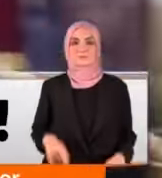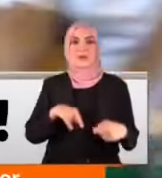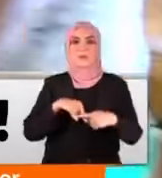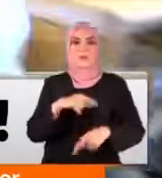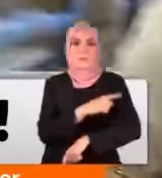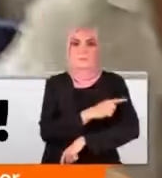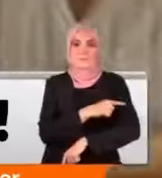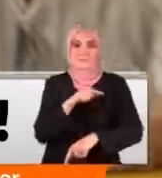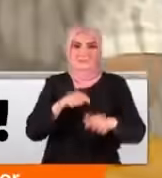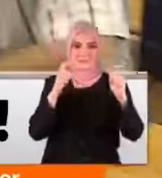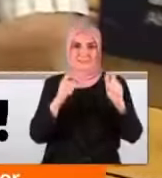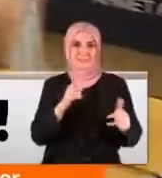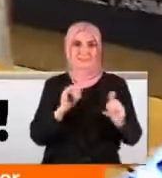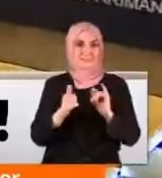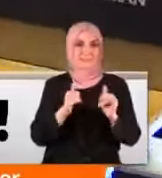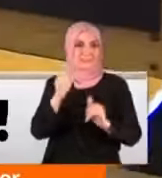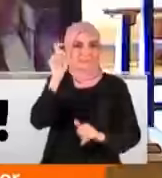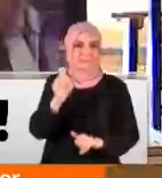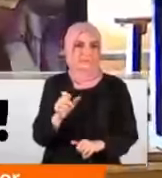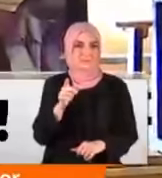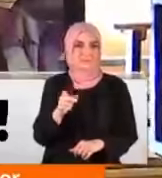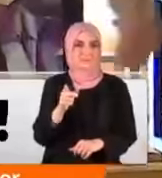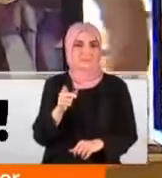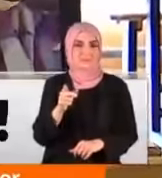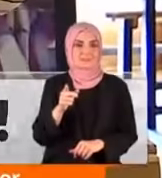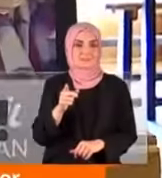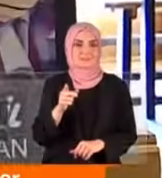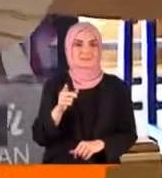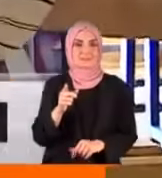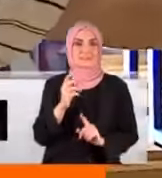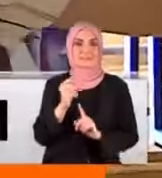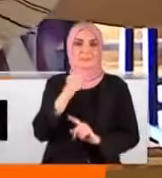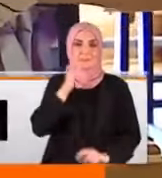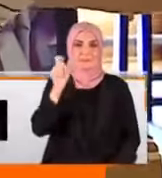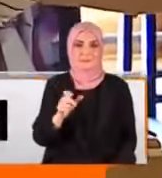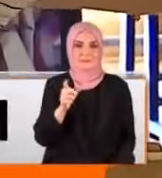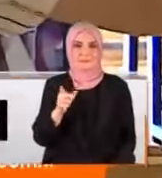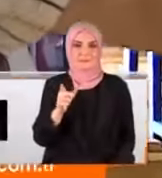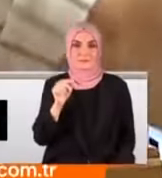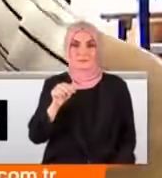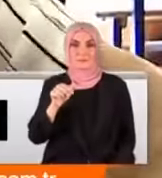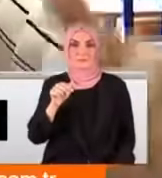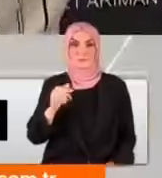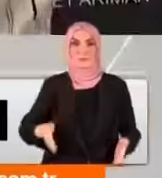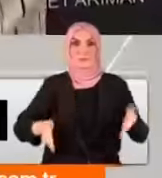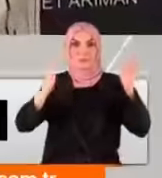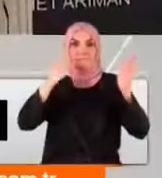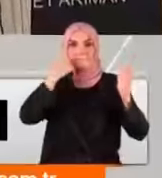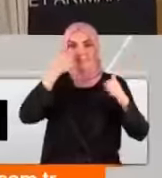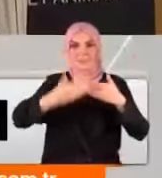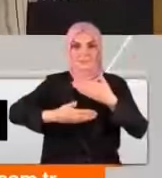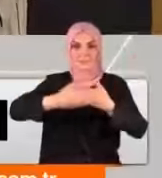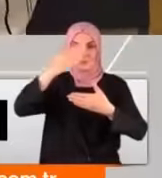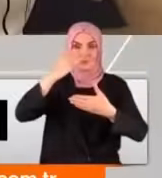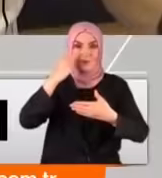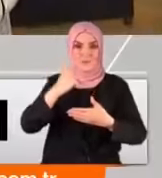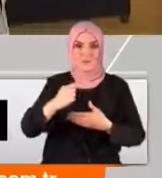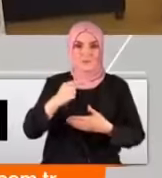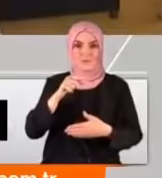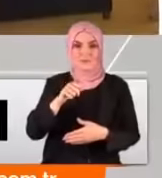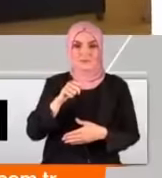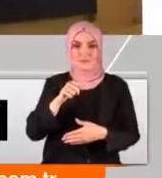yaramaz isimlerinden bir tanesiydi o da, Hayta İsmail. Şu binanın, Adile Sultan Kasrı'nın o beyaz duvarları var ya, hani oradan böyle zıplın geçiyor.